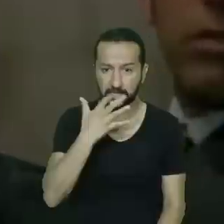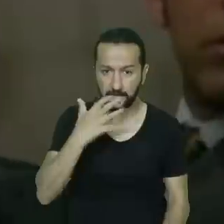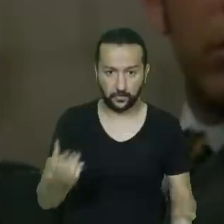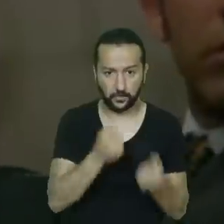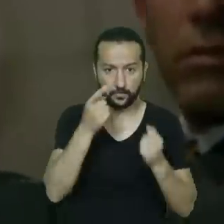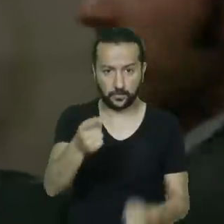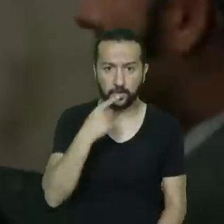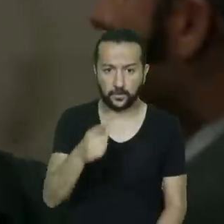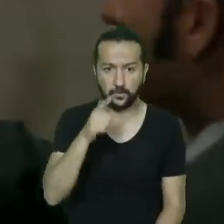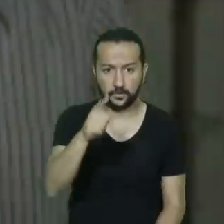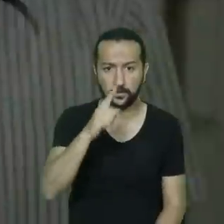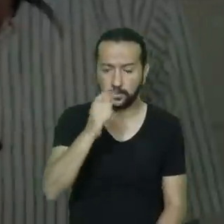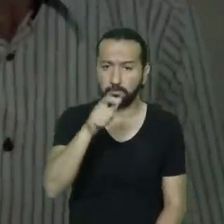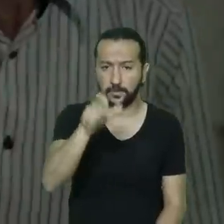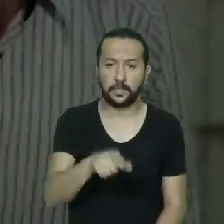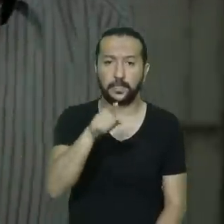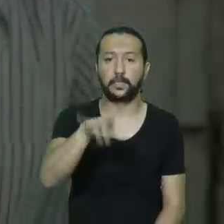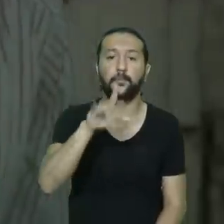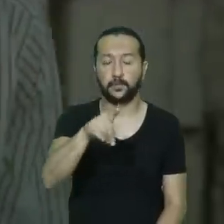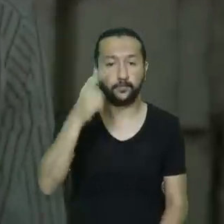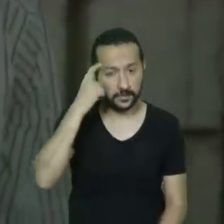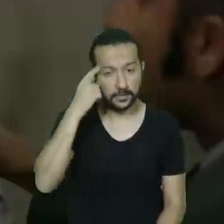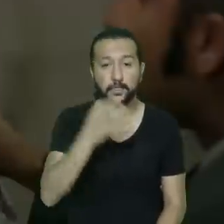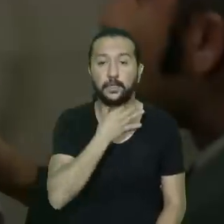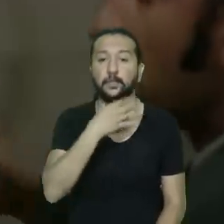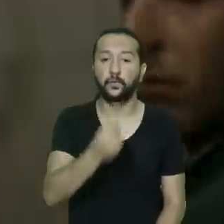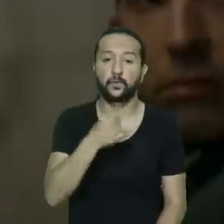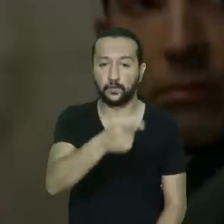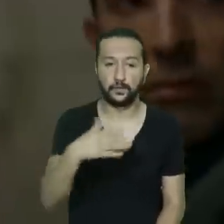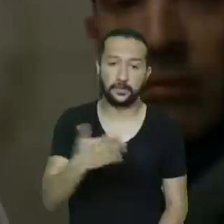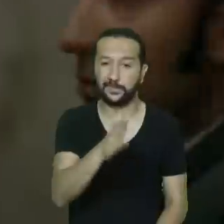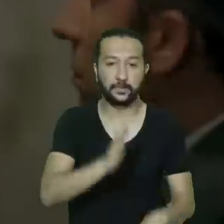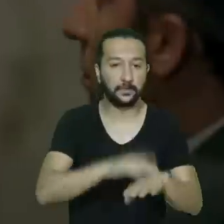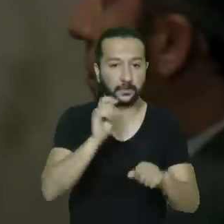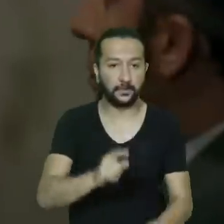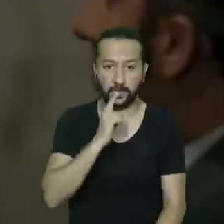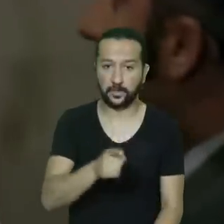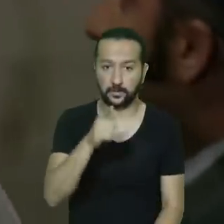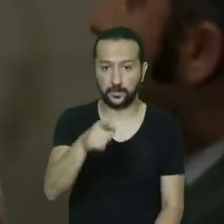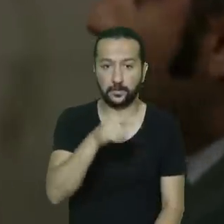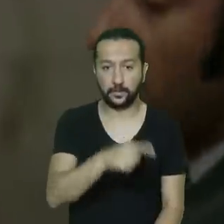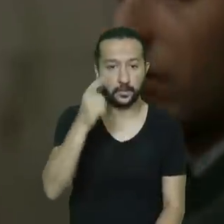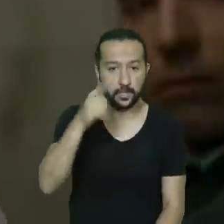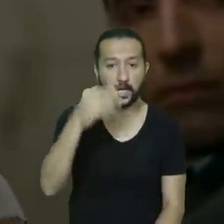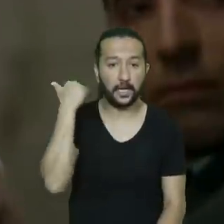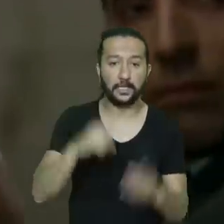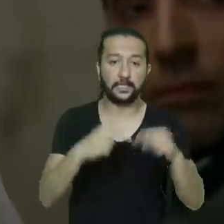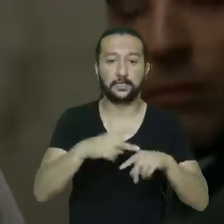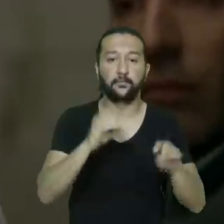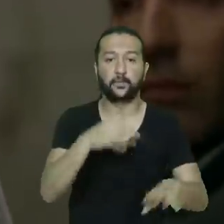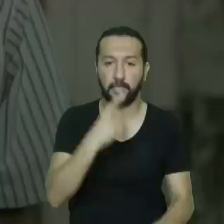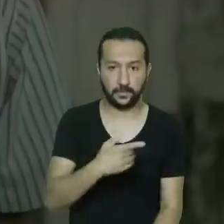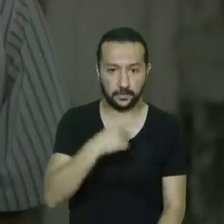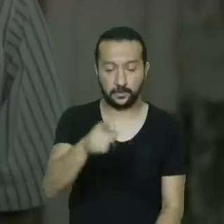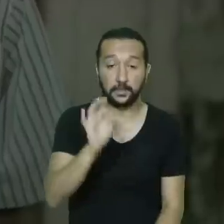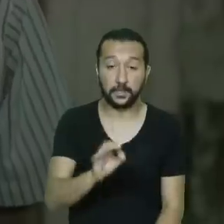yırtacaymışız. Lan sen değil miydin başınız sıkışırsa yampiri yumpiri hareketi yapın diye? Ha? Arkanızda iz bırakmayın diye sen değil miydin